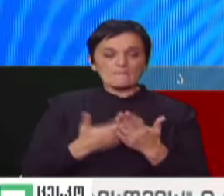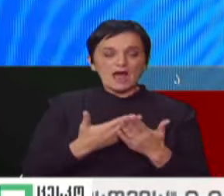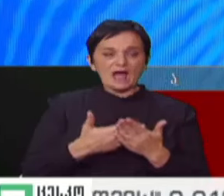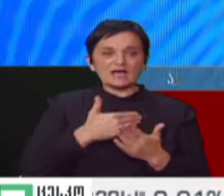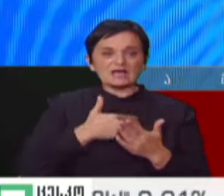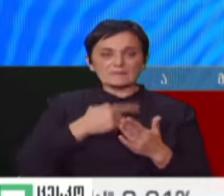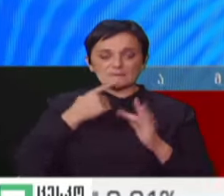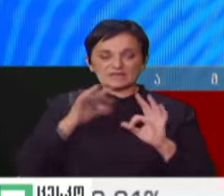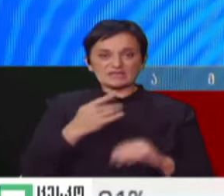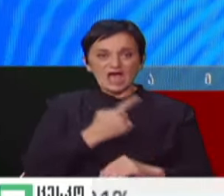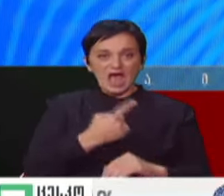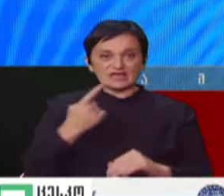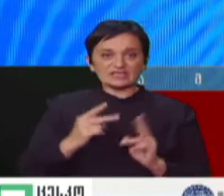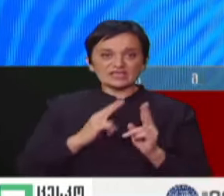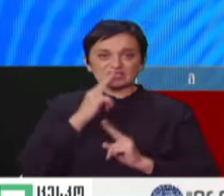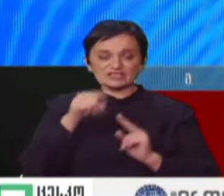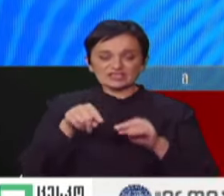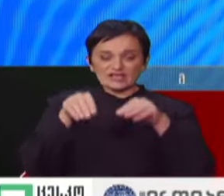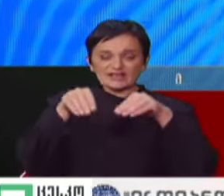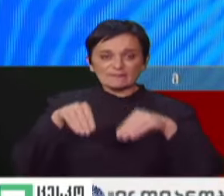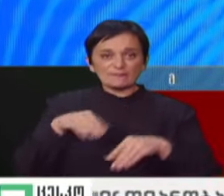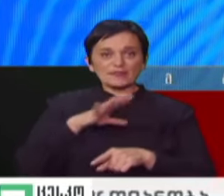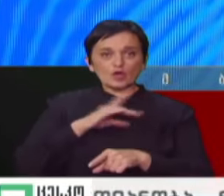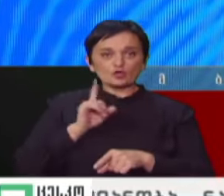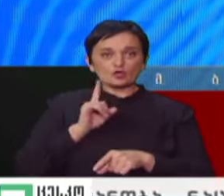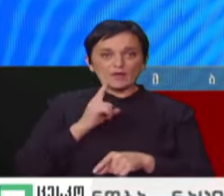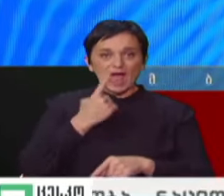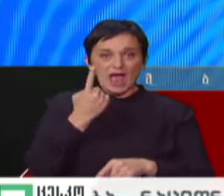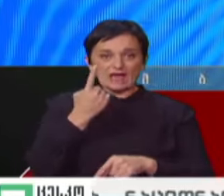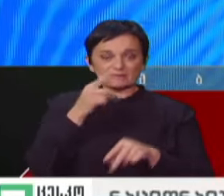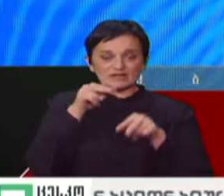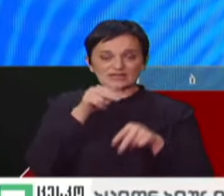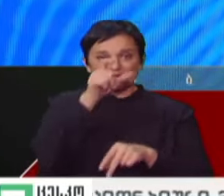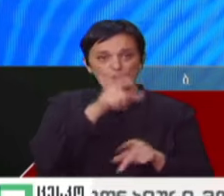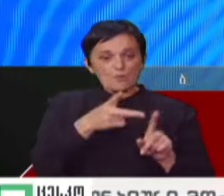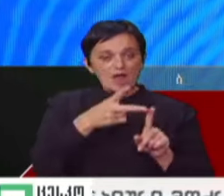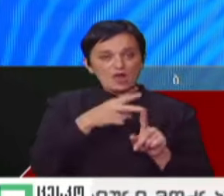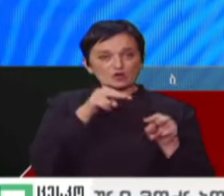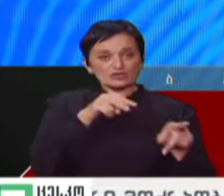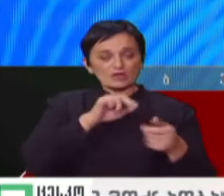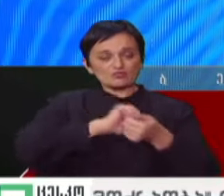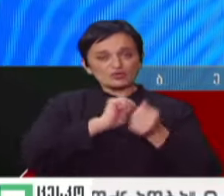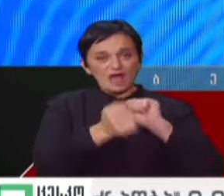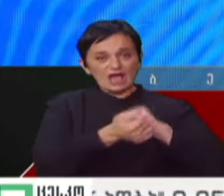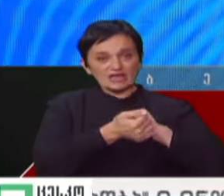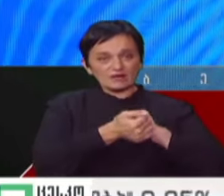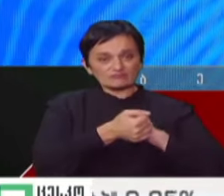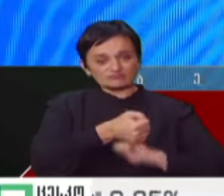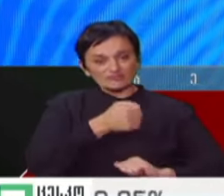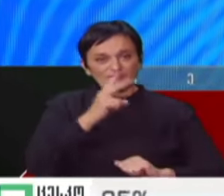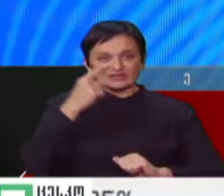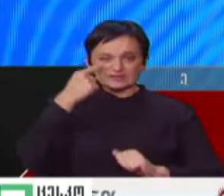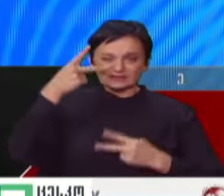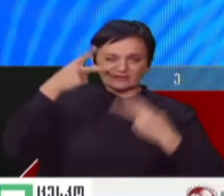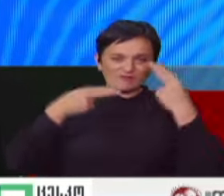მინდა მოვიყვანო ერთ-ერთი საჩივარი დაწერილი იყო, რომ თითქოს ერთმა დამკვირვებელმა მეორე დამკვირვებელი გადაკოცნა, ვიღაცამ თვალი